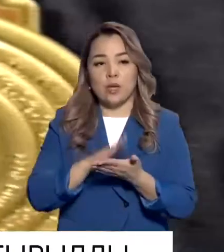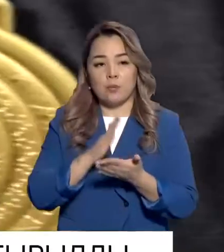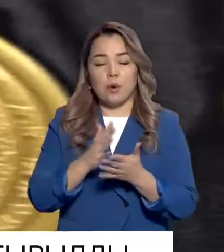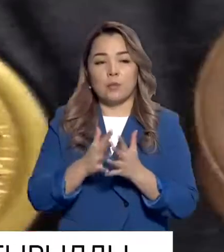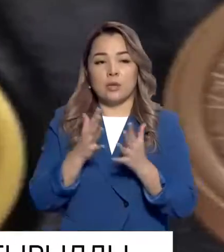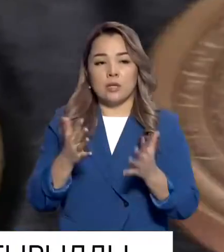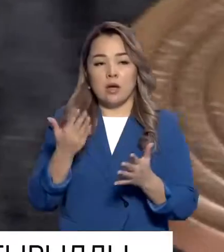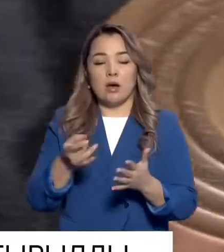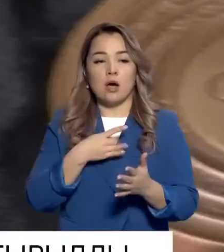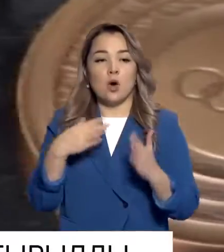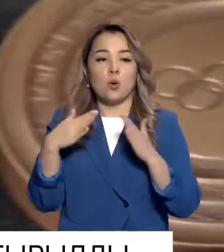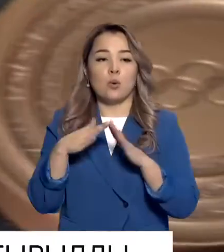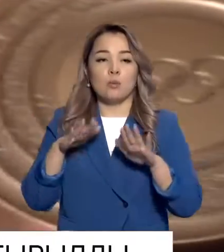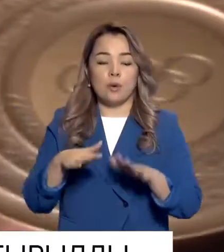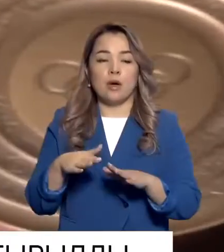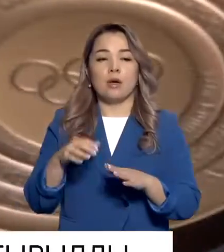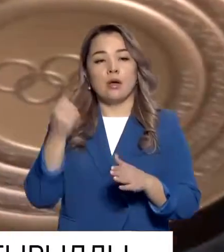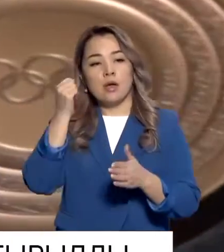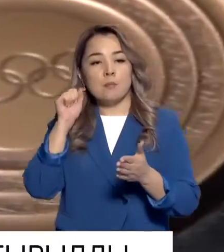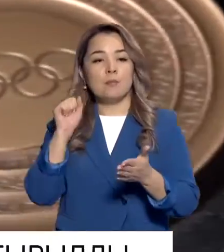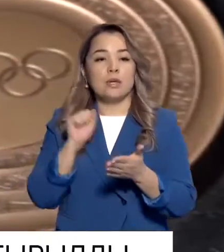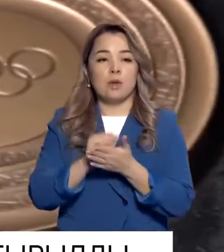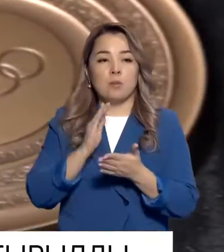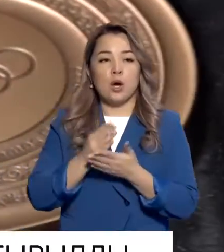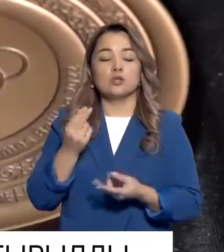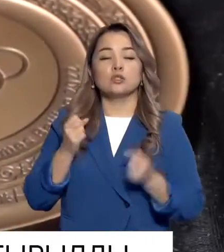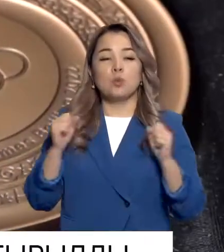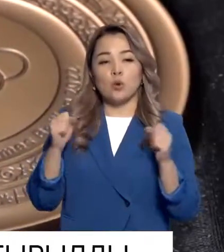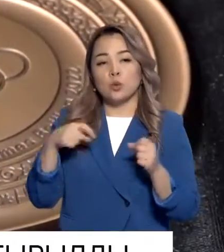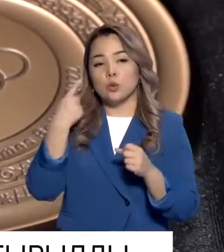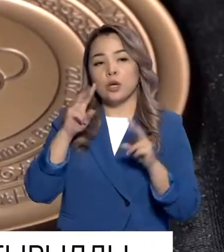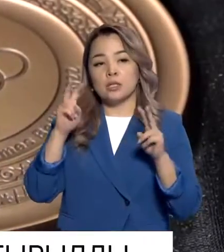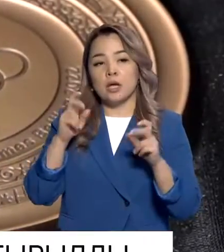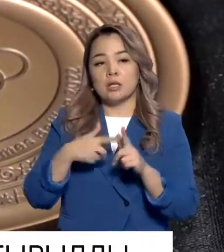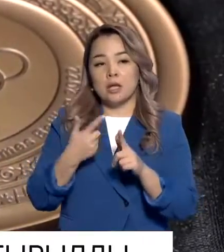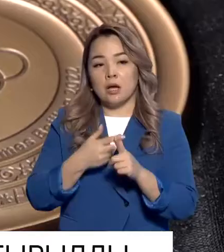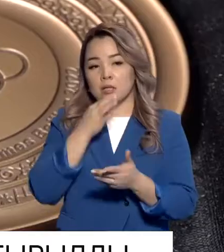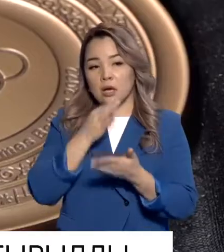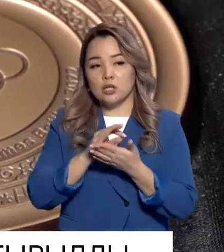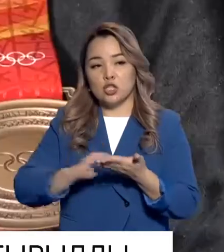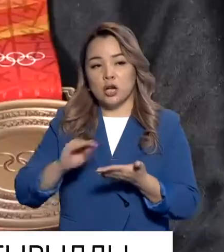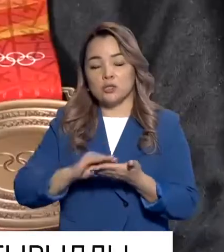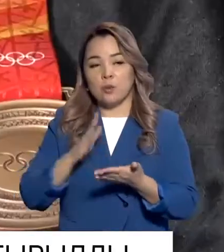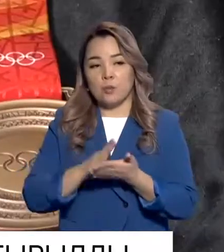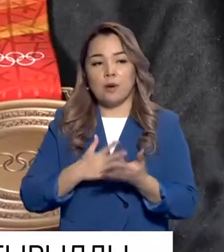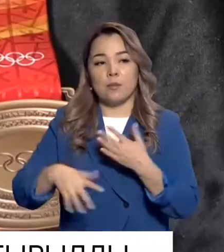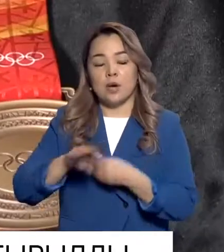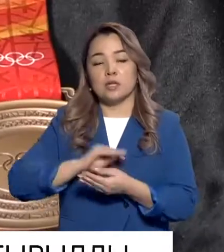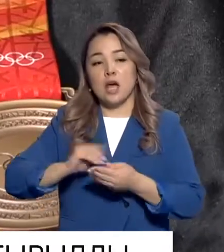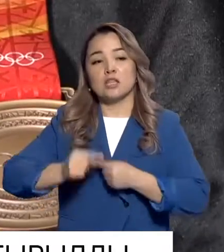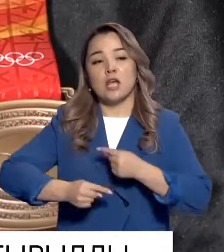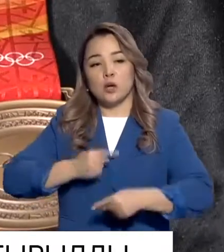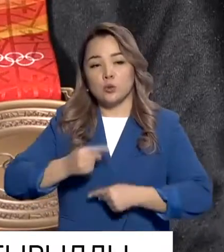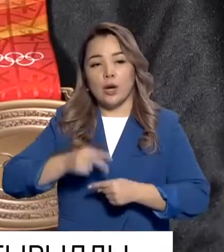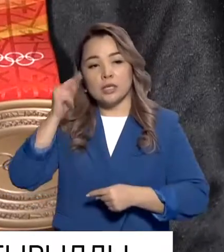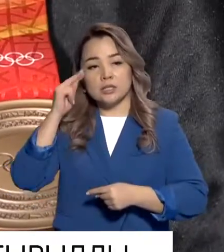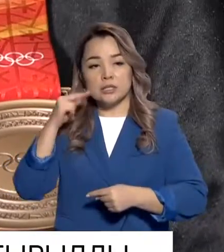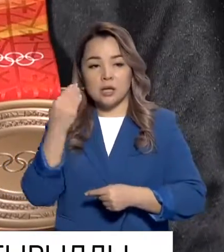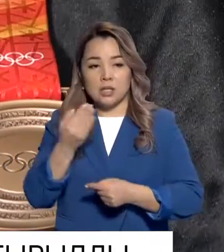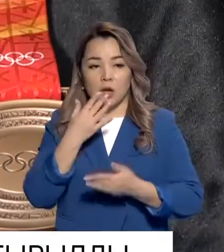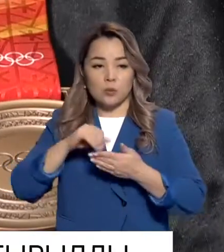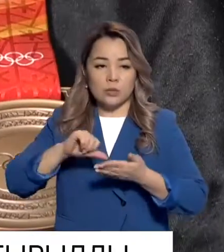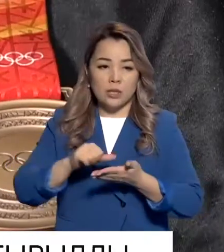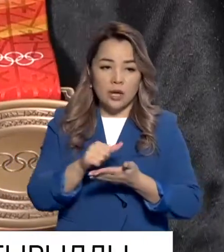бөлігінде ақ ойындардың эмблемасы мен спорт түрінің атауы жазылған. Бұл жазулардың барлығы дәстүрлі Қытай